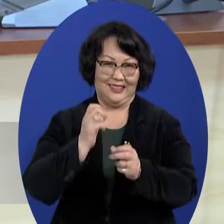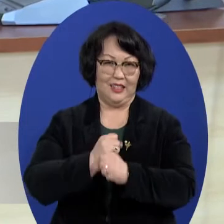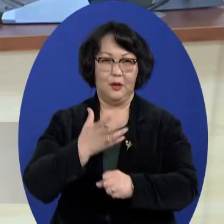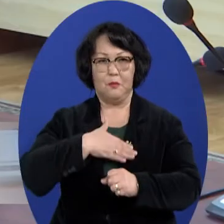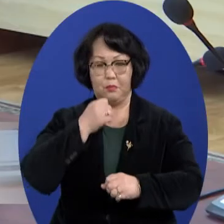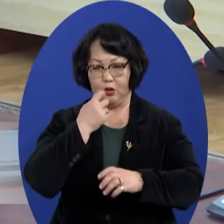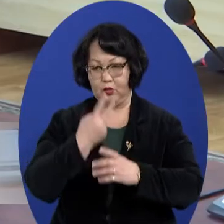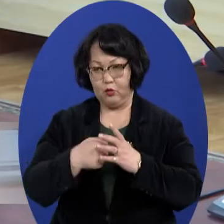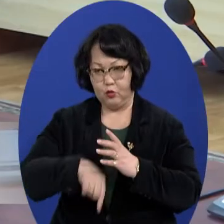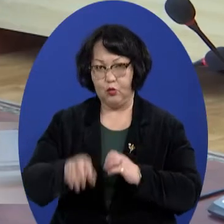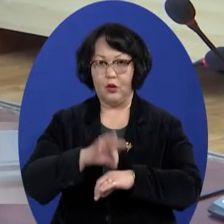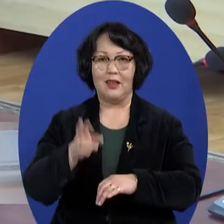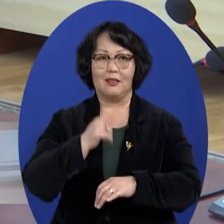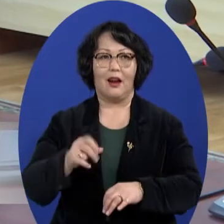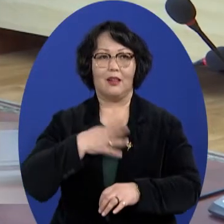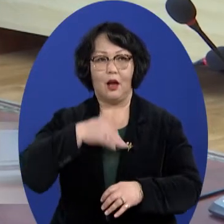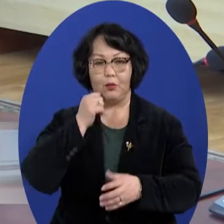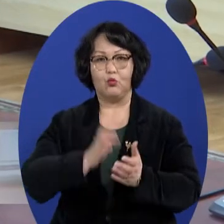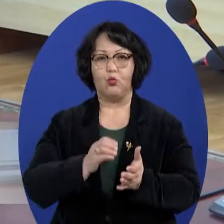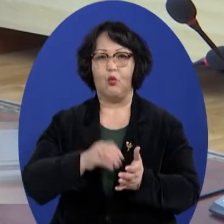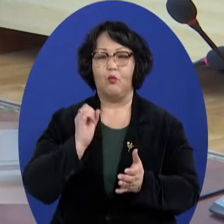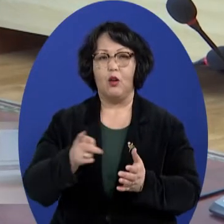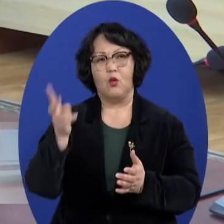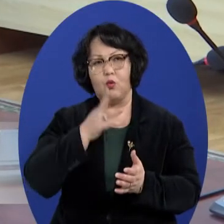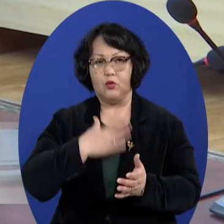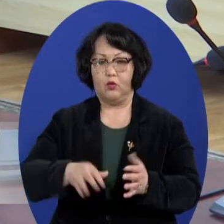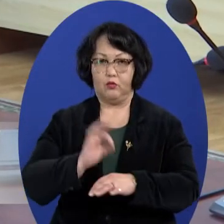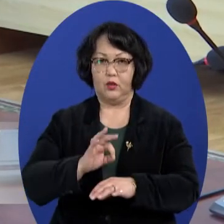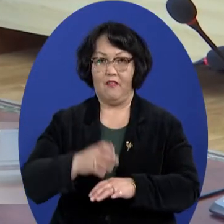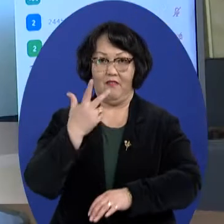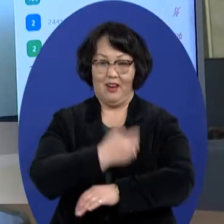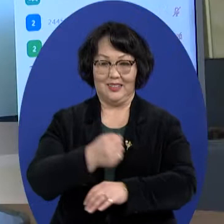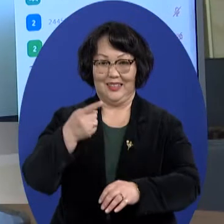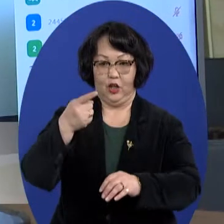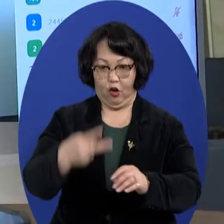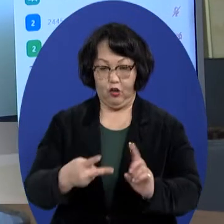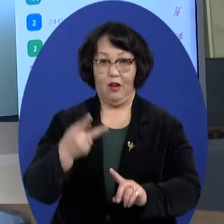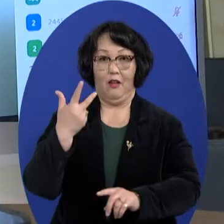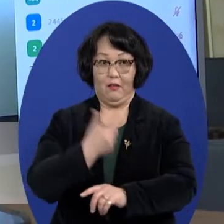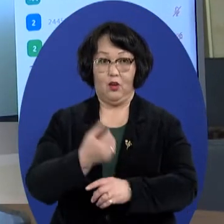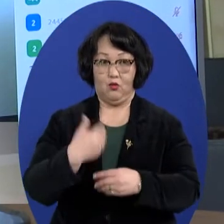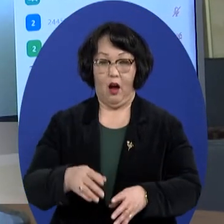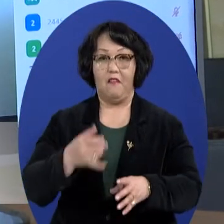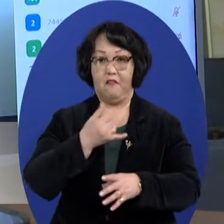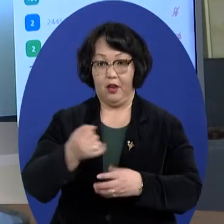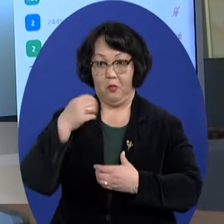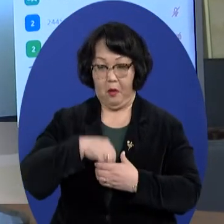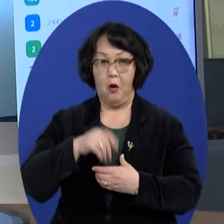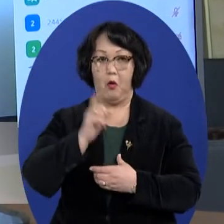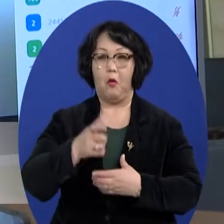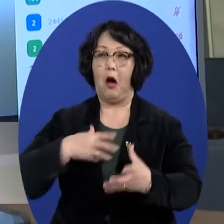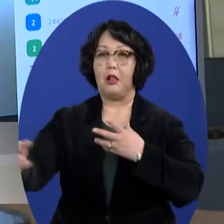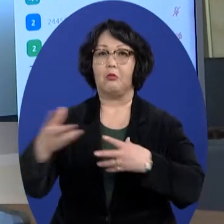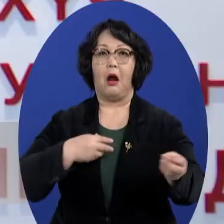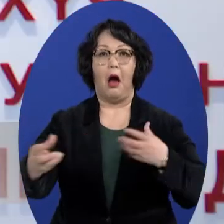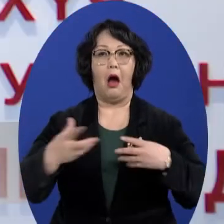султай хүмүүс энэ халдвараар хүнд хэлбэрээр өвдөж байгаа юм. Мөн вакцины 2 дахь тунгаа хийлгсэн ч тээгч болж бусдад халдах магадлал өндөр